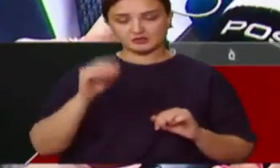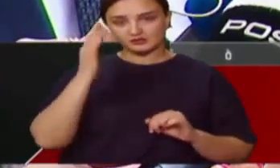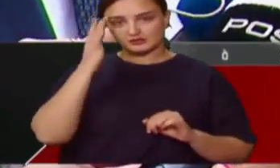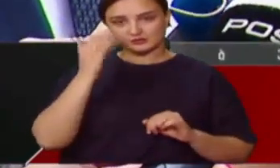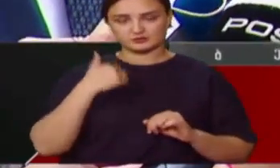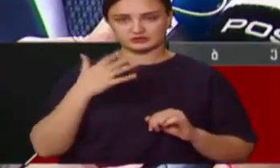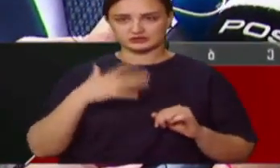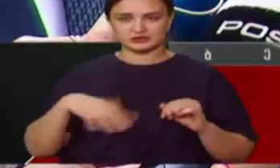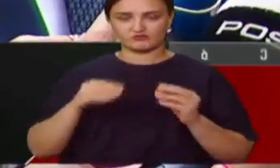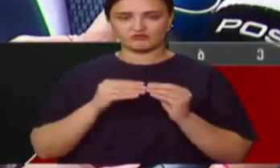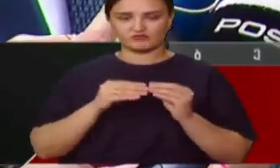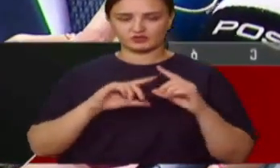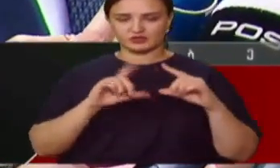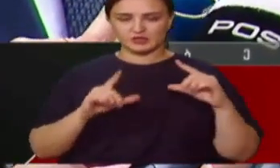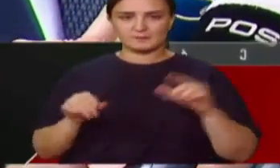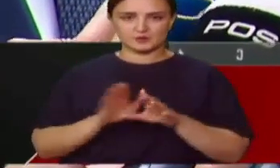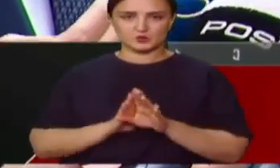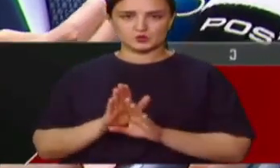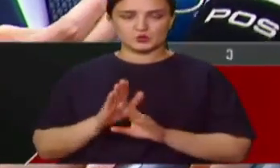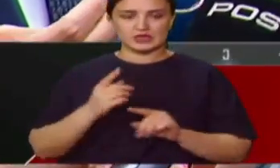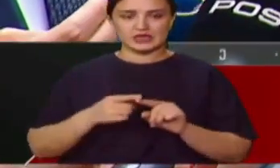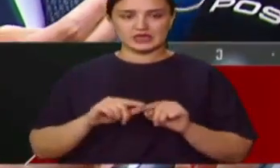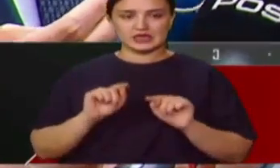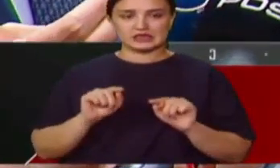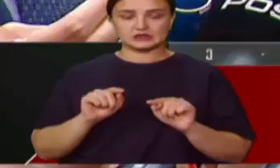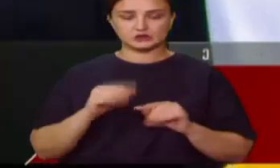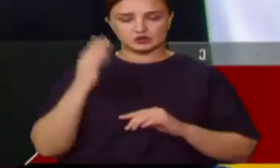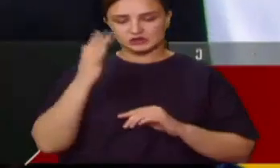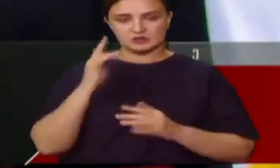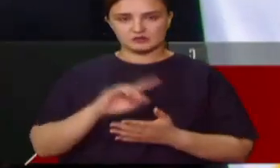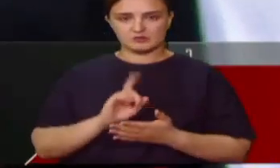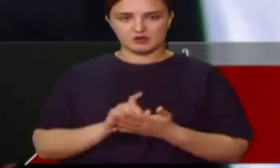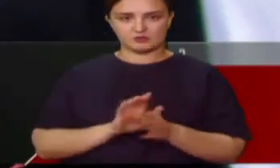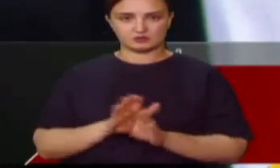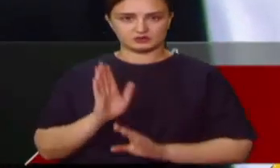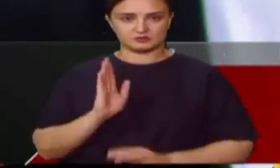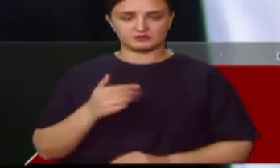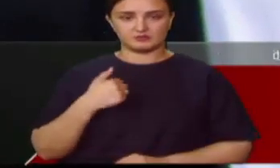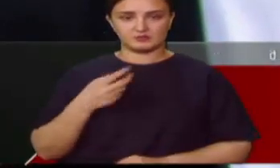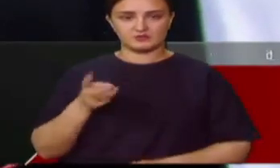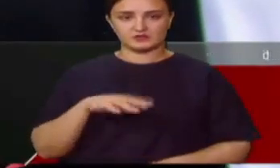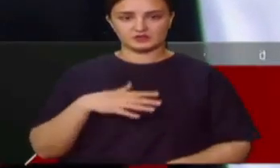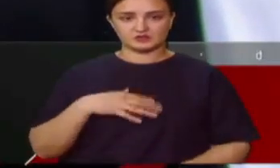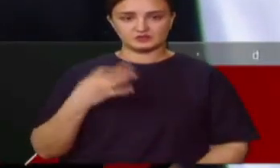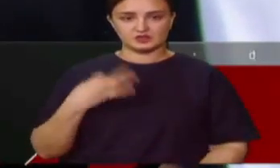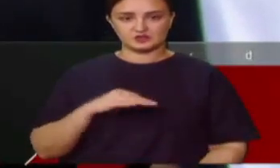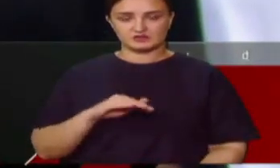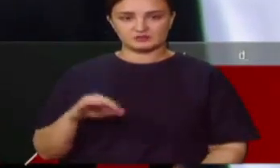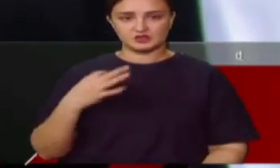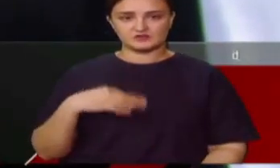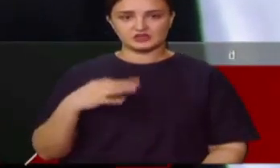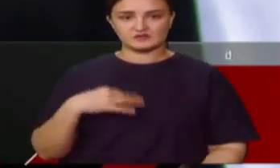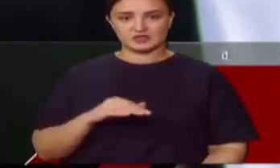ერთიან საქართველოსზე და მე დარწმუნებული ვარ, რომ ეს ოცნება აუცილებლად ახდება. მოვედი ჩემს შვილებთან და ჩემს შვილიშვილთან